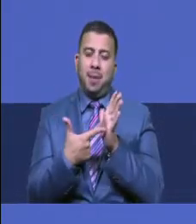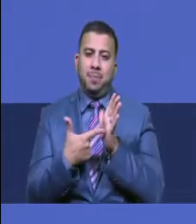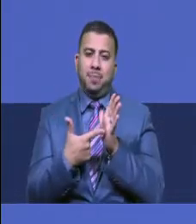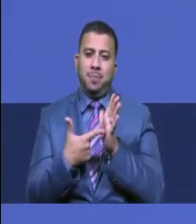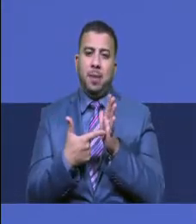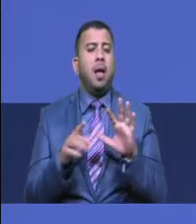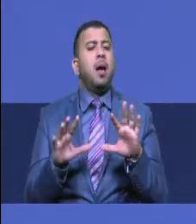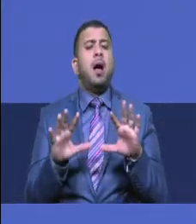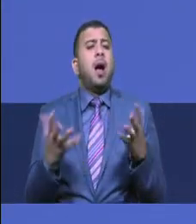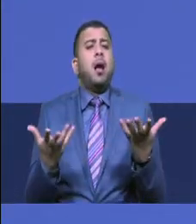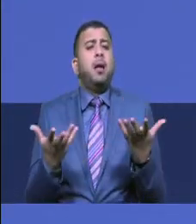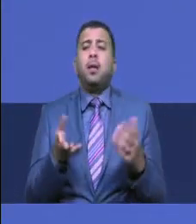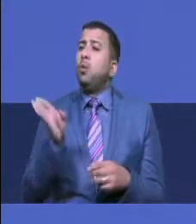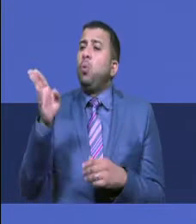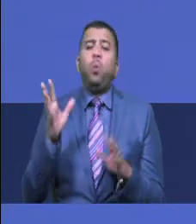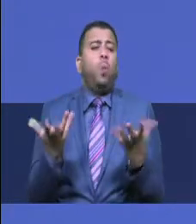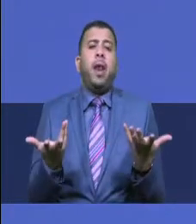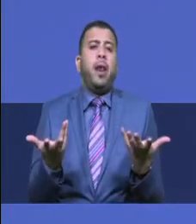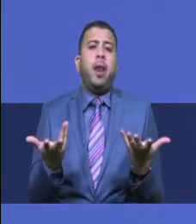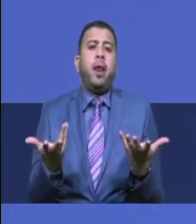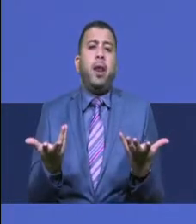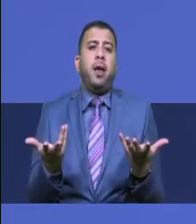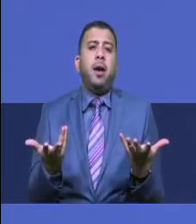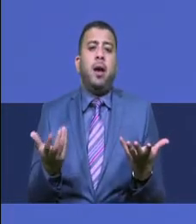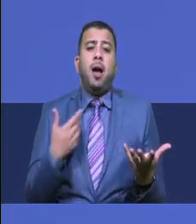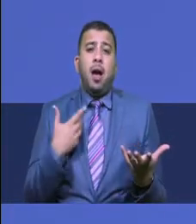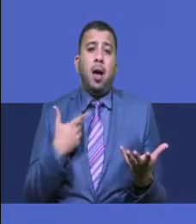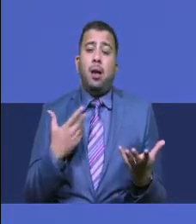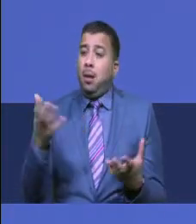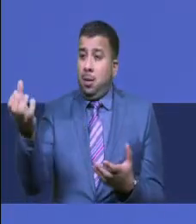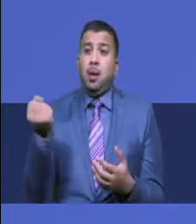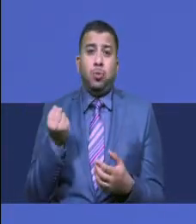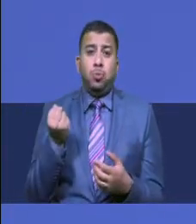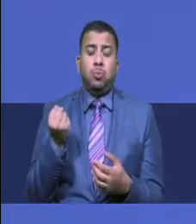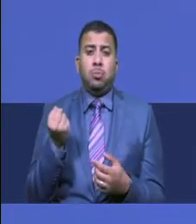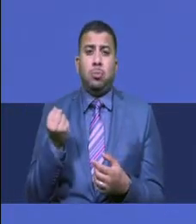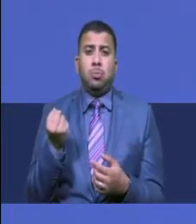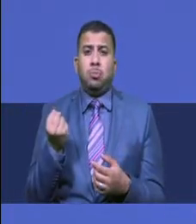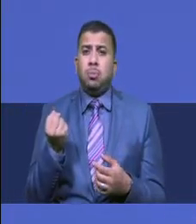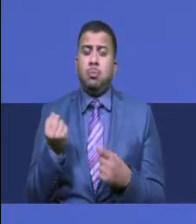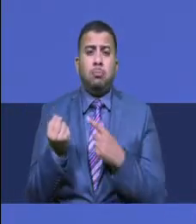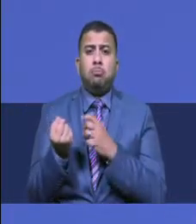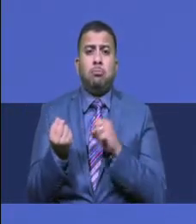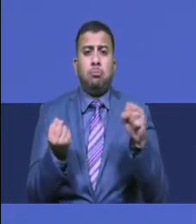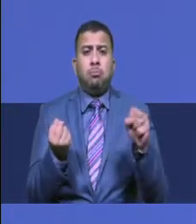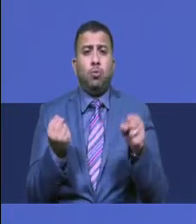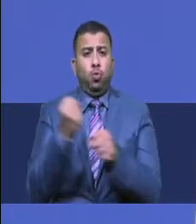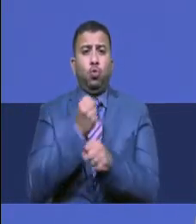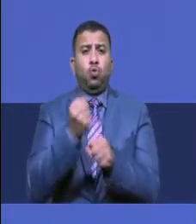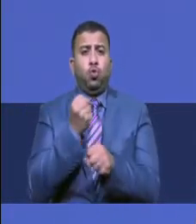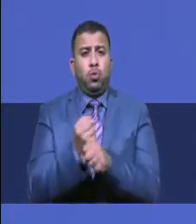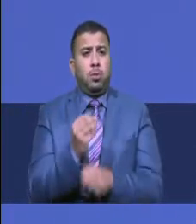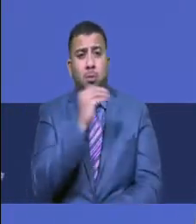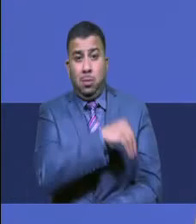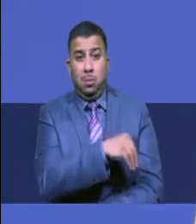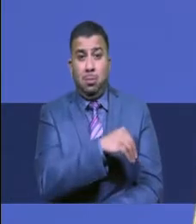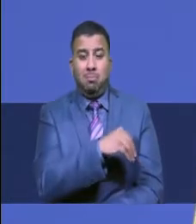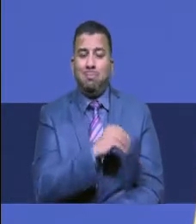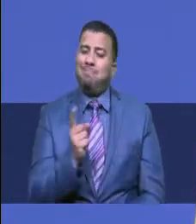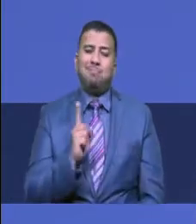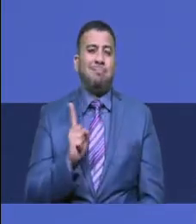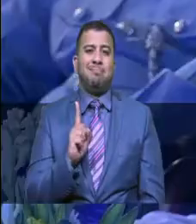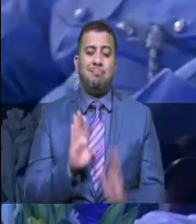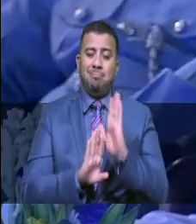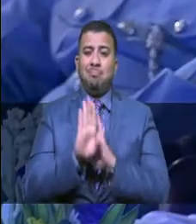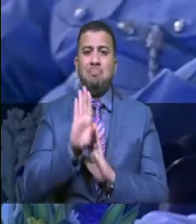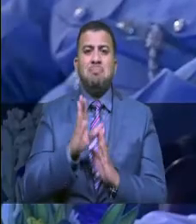أين يذهب؟ لو أخذت رأسا إلى الوظيفة لا يستطيع،